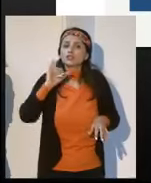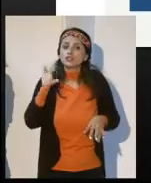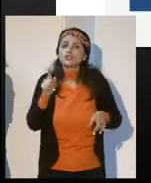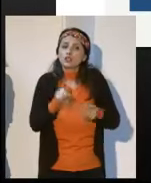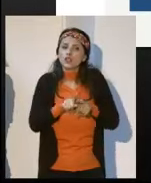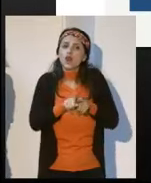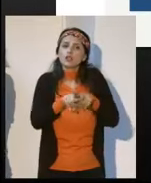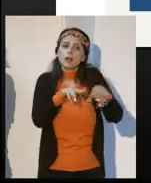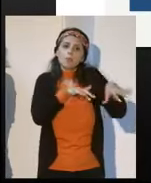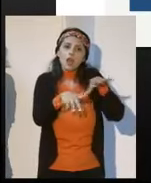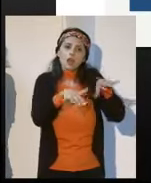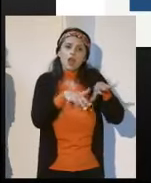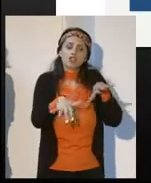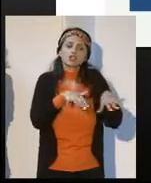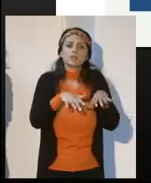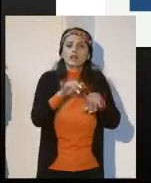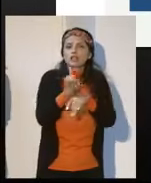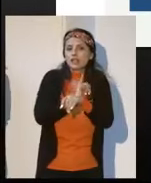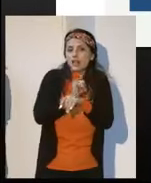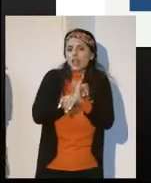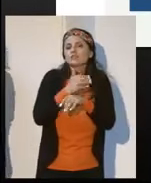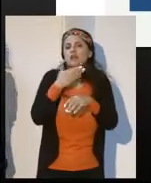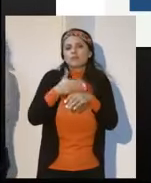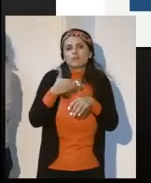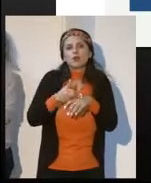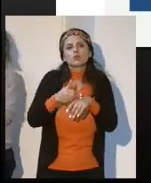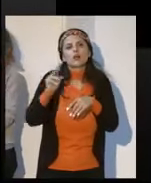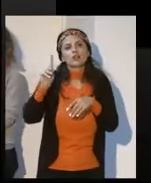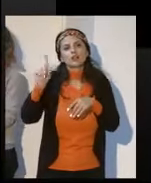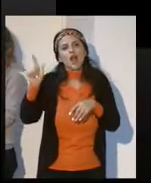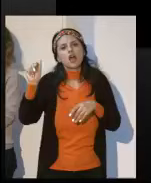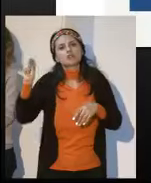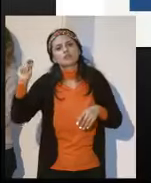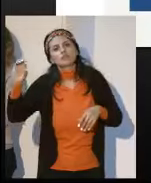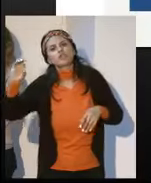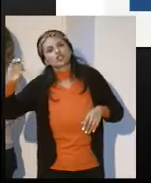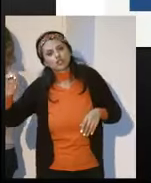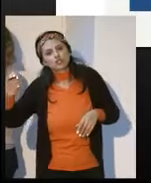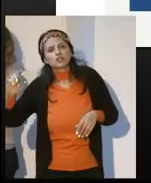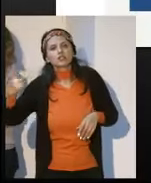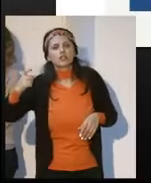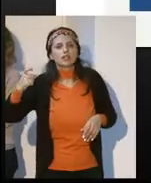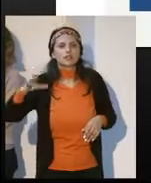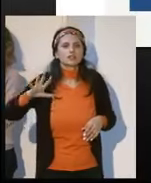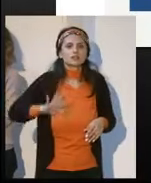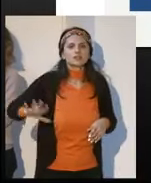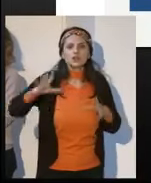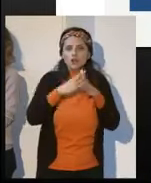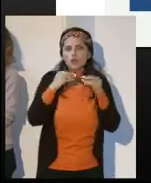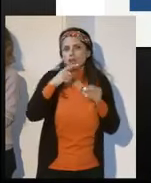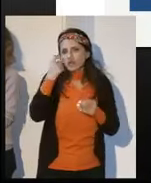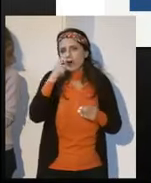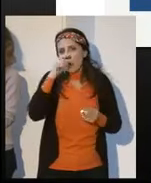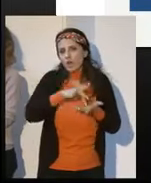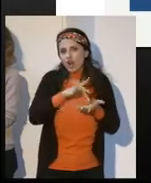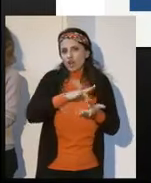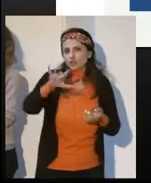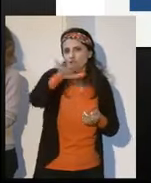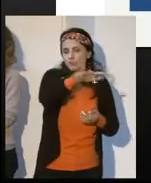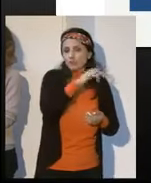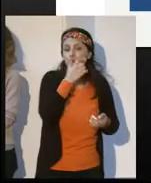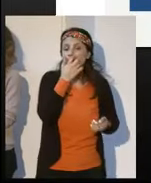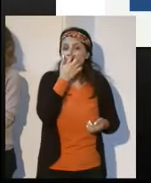management al lui direcțiilor generale de asistenta si protectia copilului astfel încât am asigurat Finanțarea